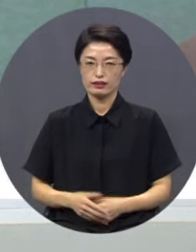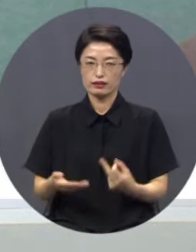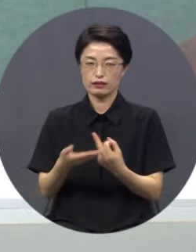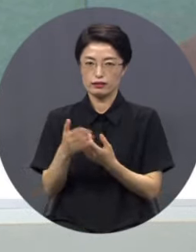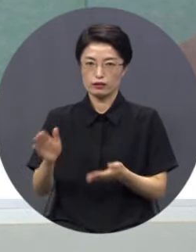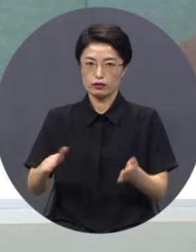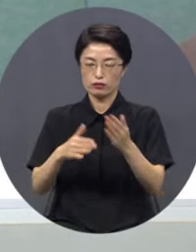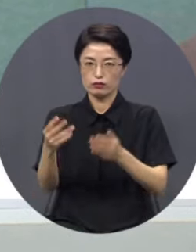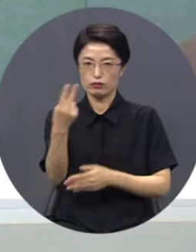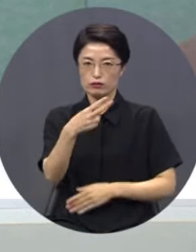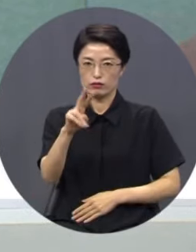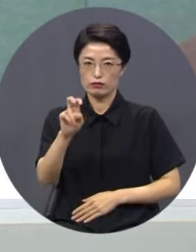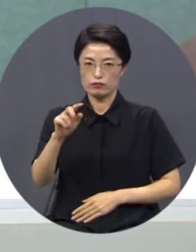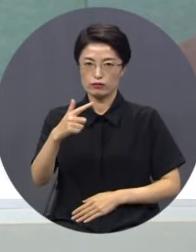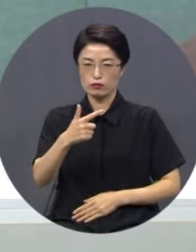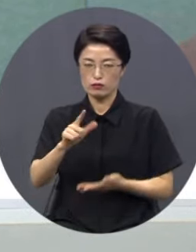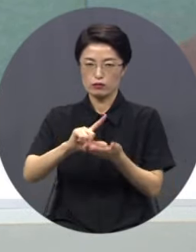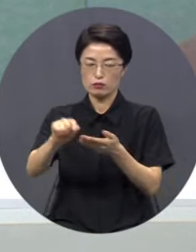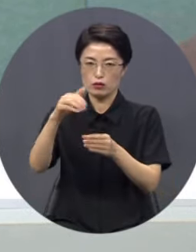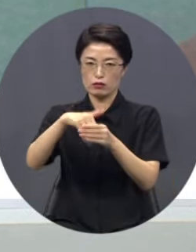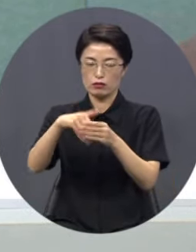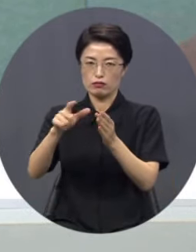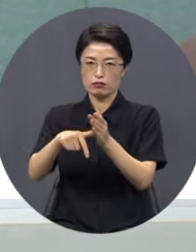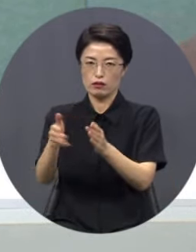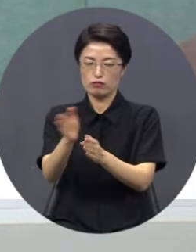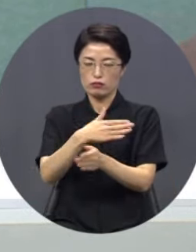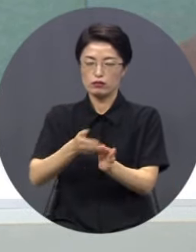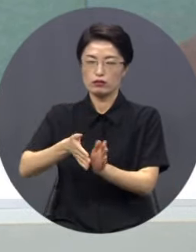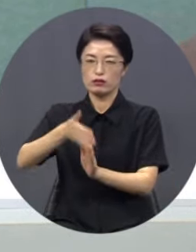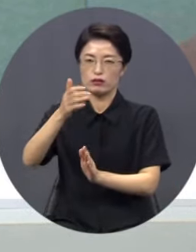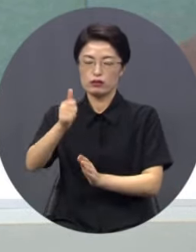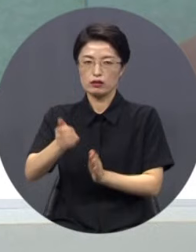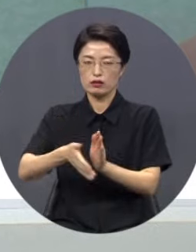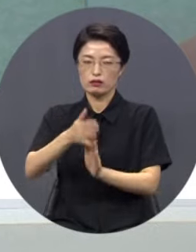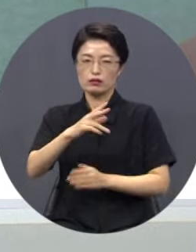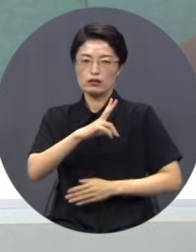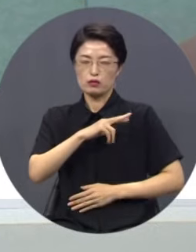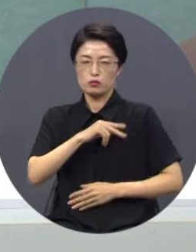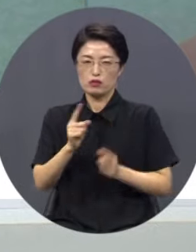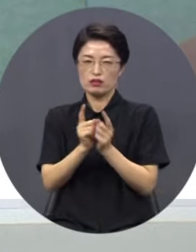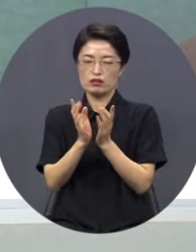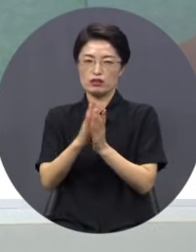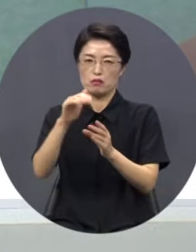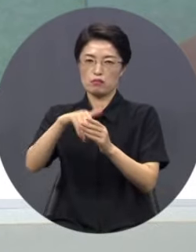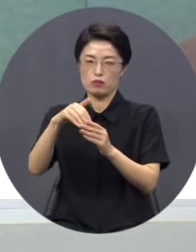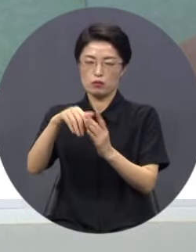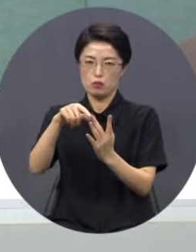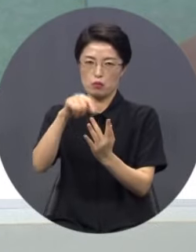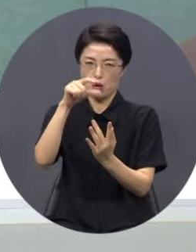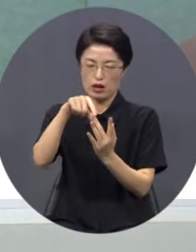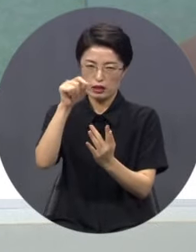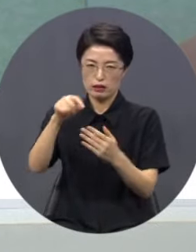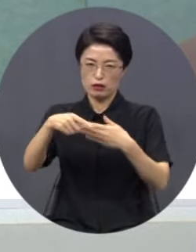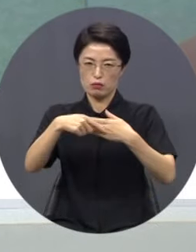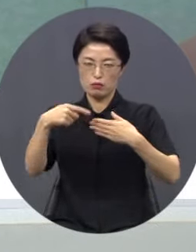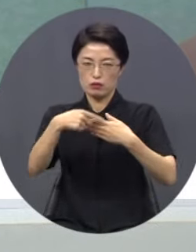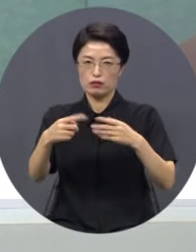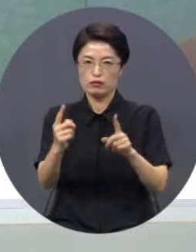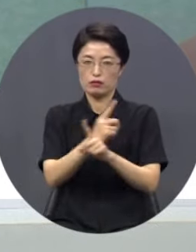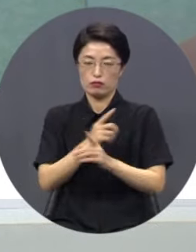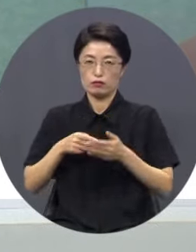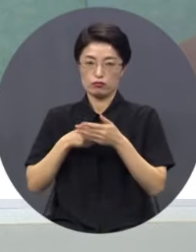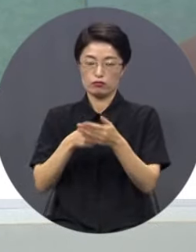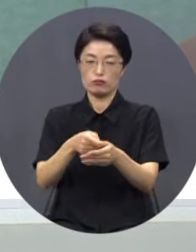제주도가 2026년 지방 선거부터 시장과 시의원을 직선제로 뽑겠다며 행정체제 개편을